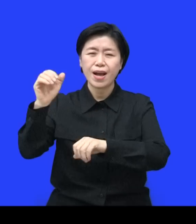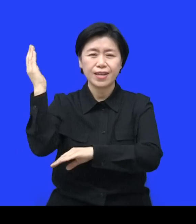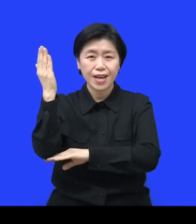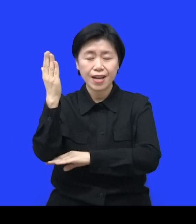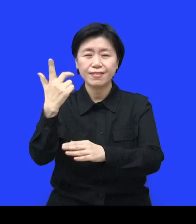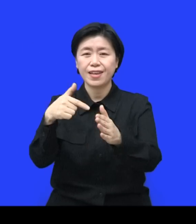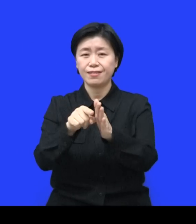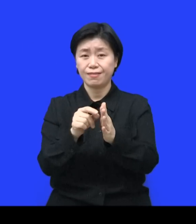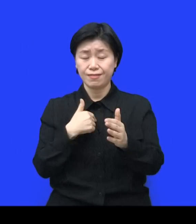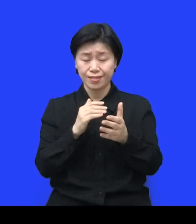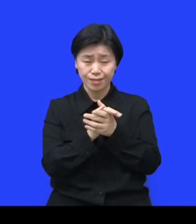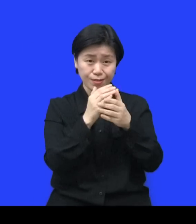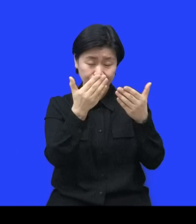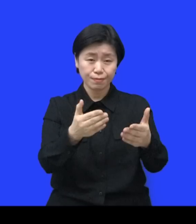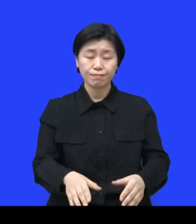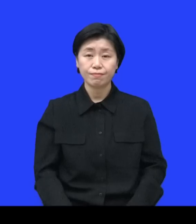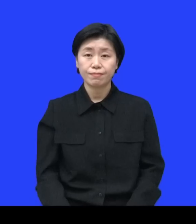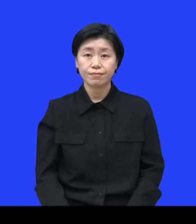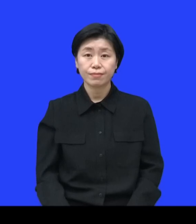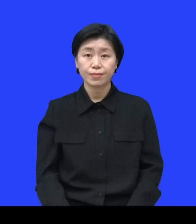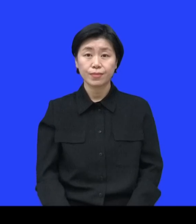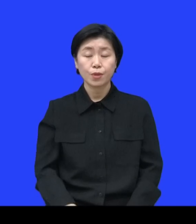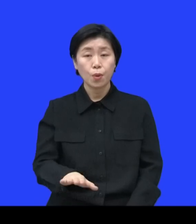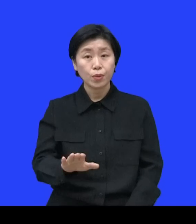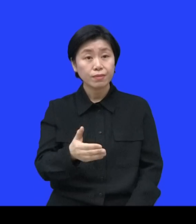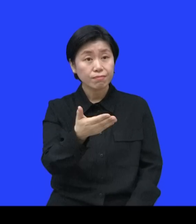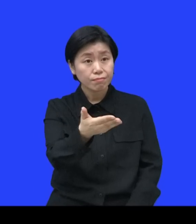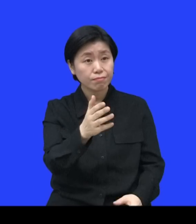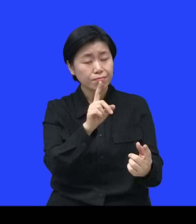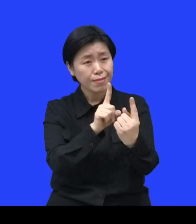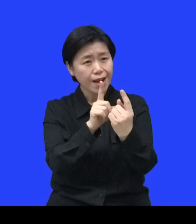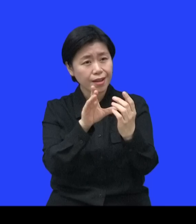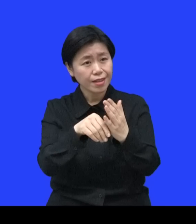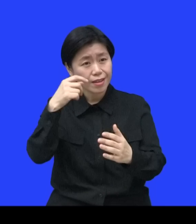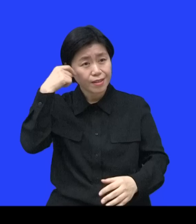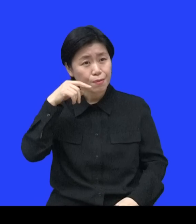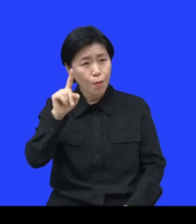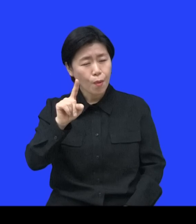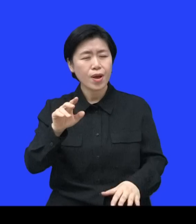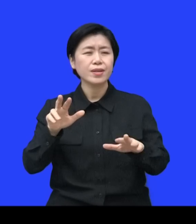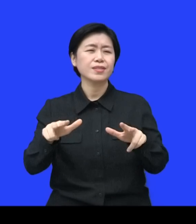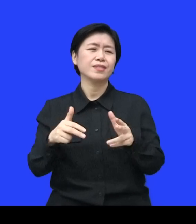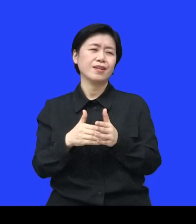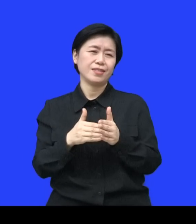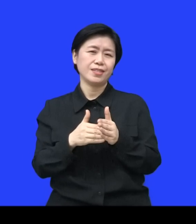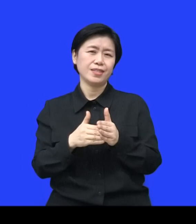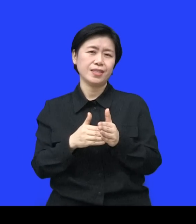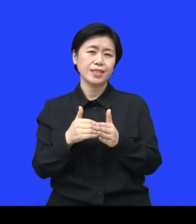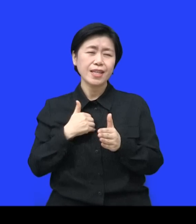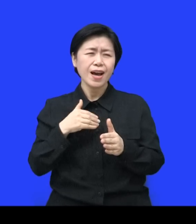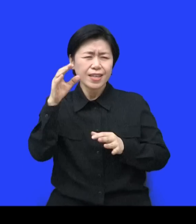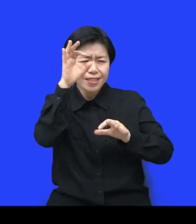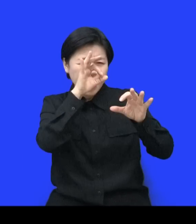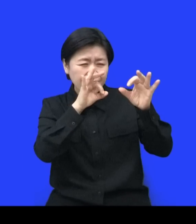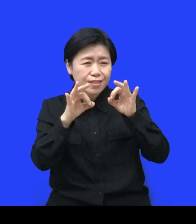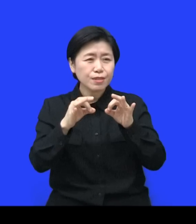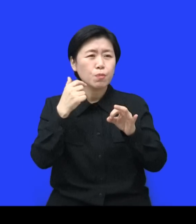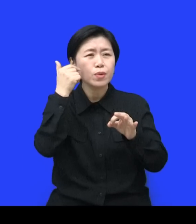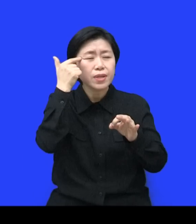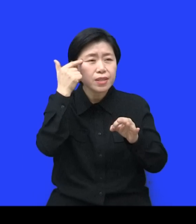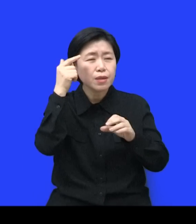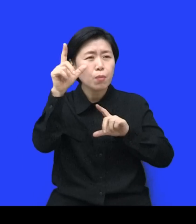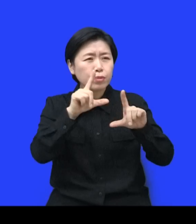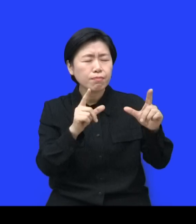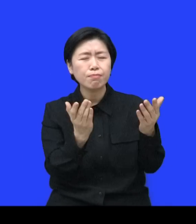감사합니다. 솔직히 저는 오늘 목사님을 뵙고 제가 그토록 찾던 목사님을 만나 뵌 것 같아요. 저는 앞으로 다음 세대에게 이런 목사님이 필요하다고